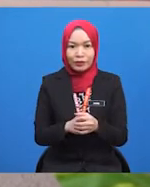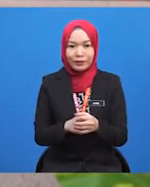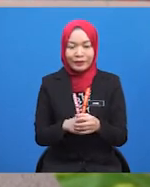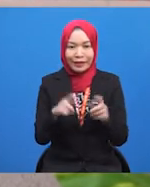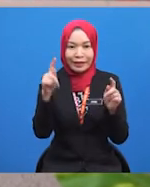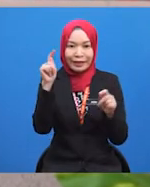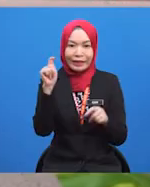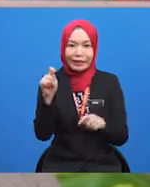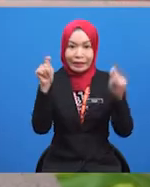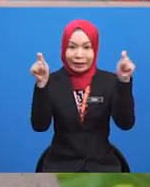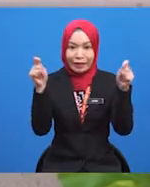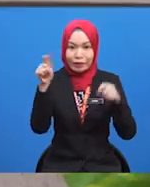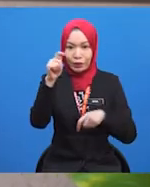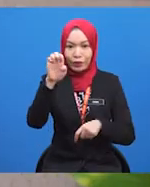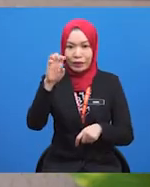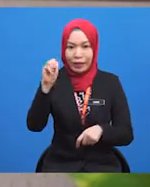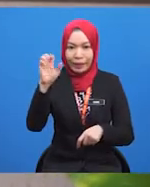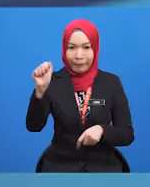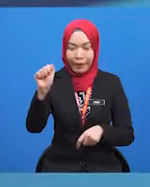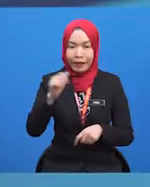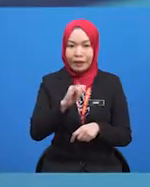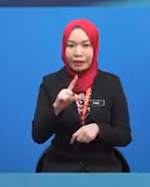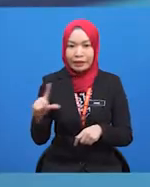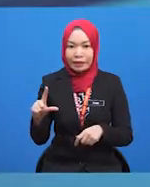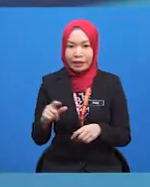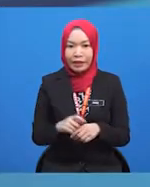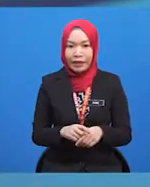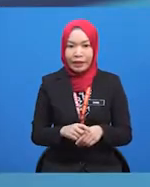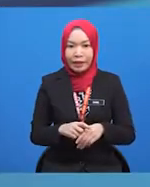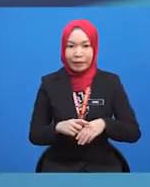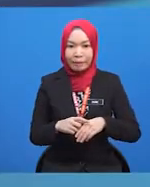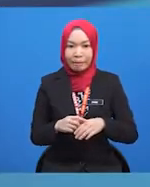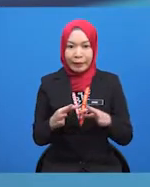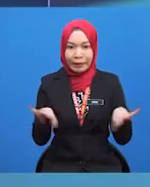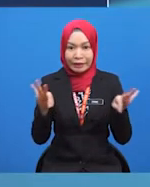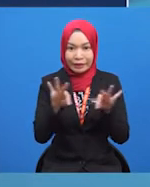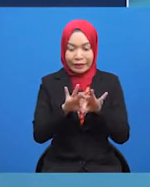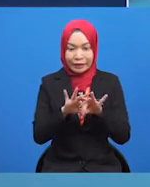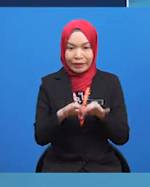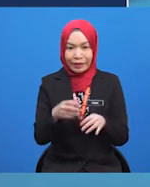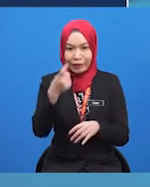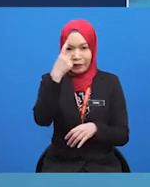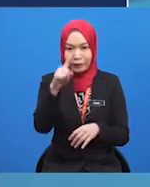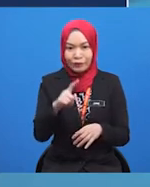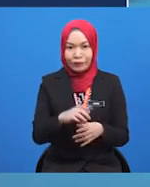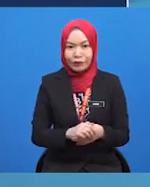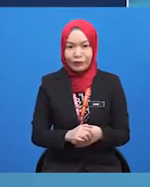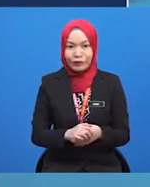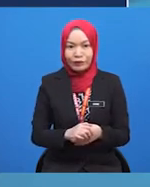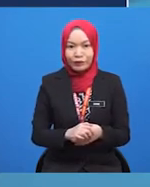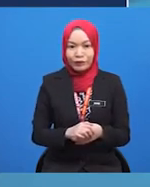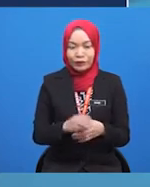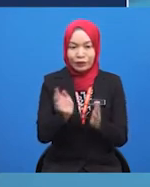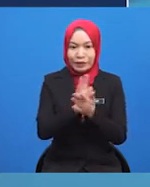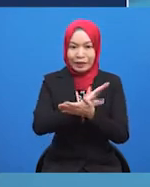ingin ditunjukkan dalam sesebuah poster. Tema poster perlu ditentukan dari awal kerana ia